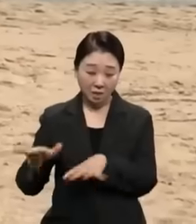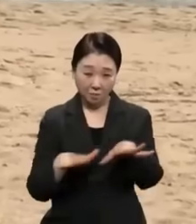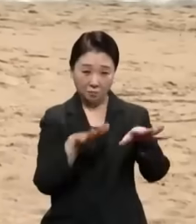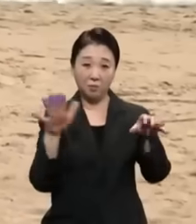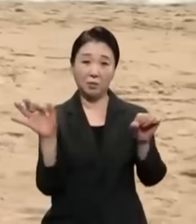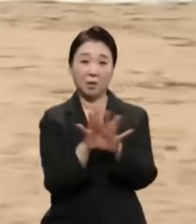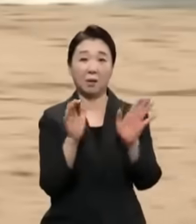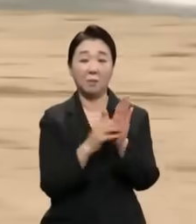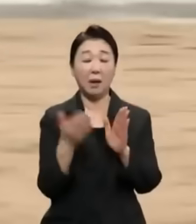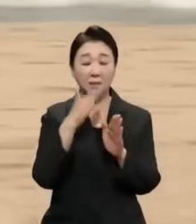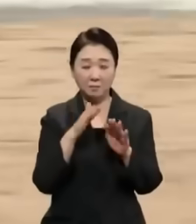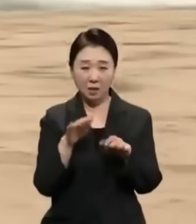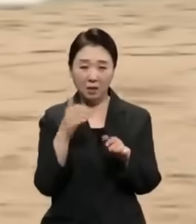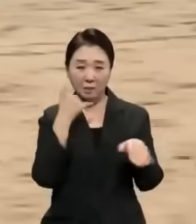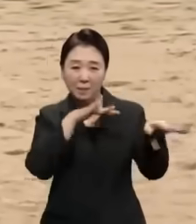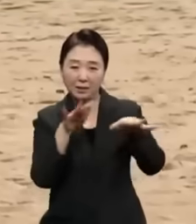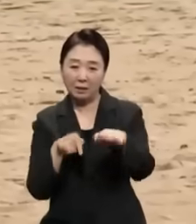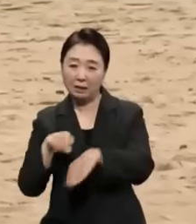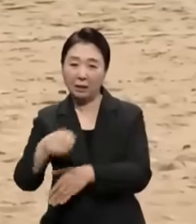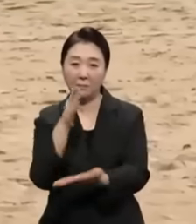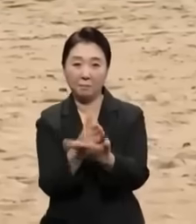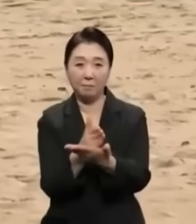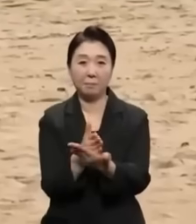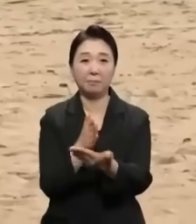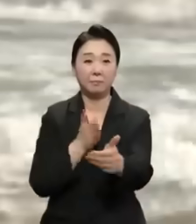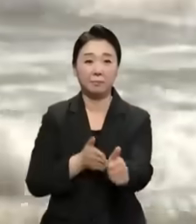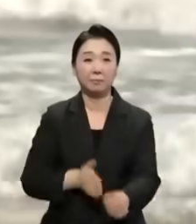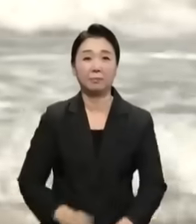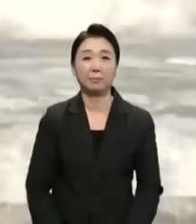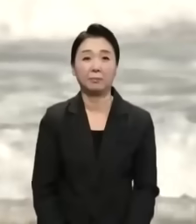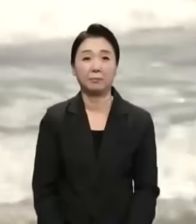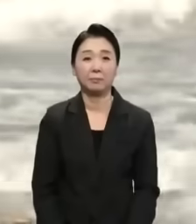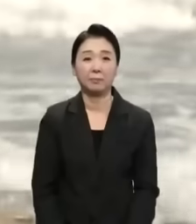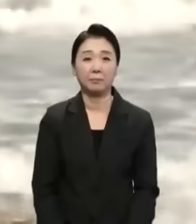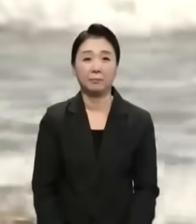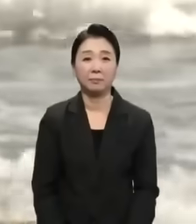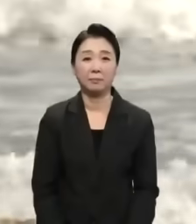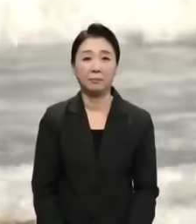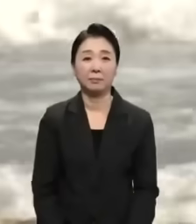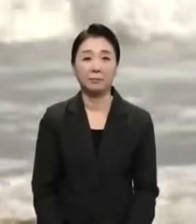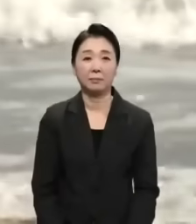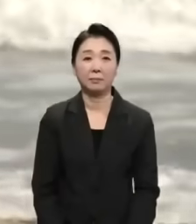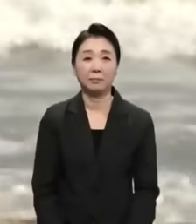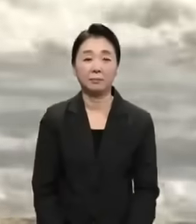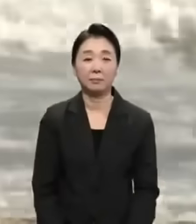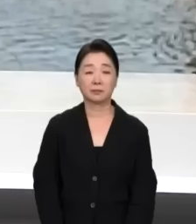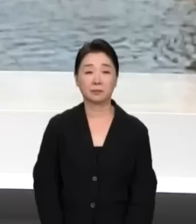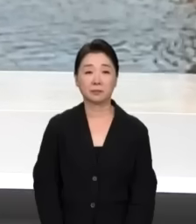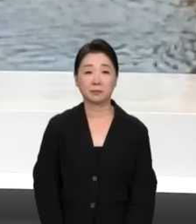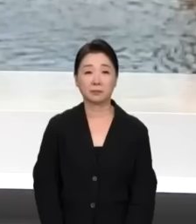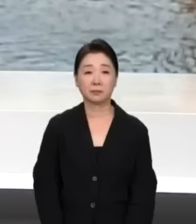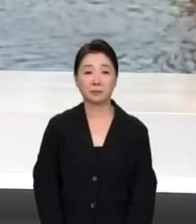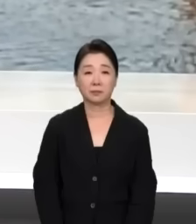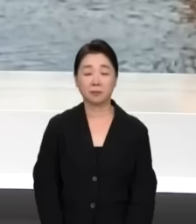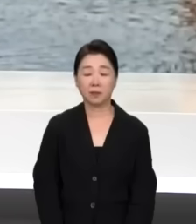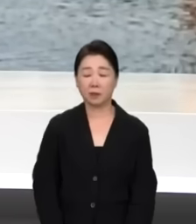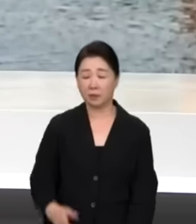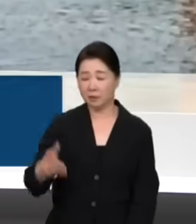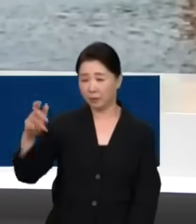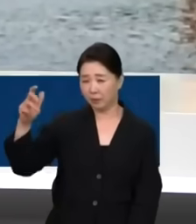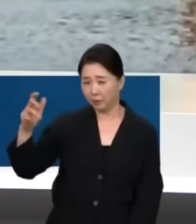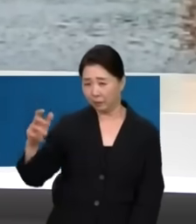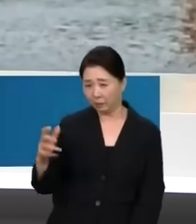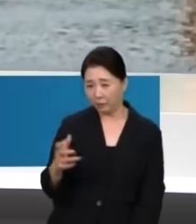되도록 해안가에 접근하지 말 것을 권고했습니다. JTBC 임지수입니다. 태풍이